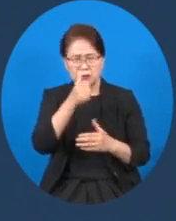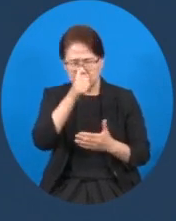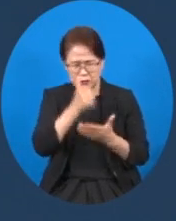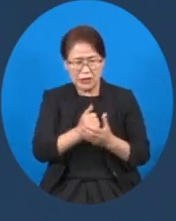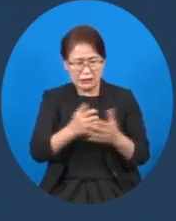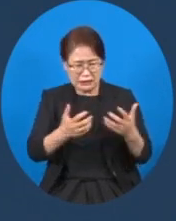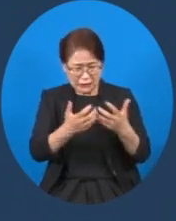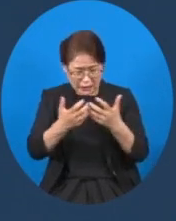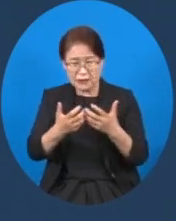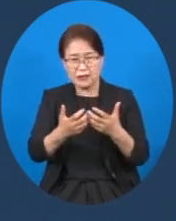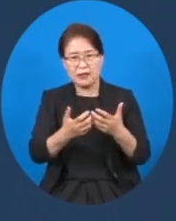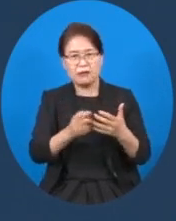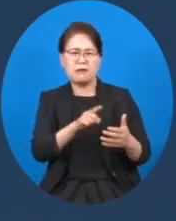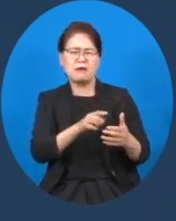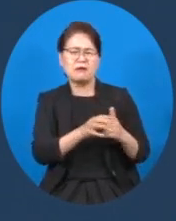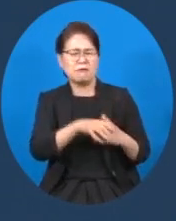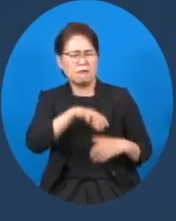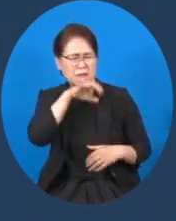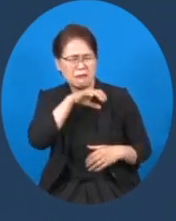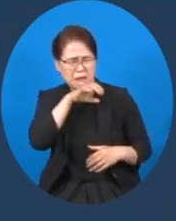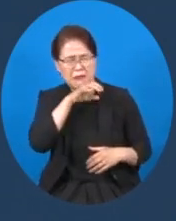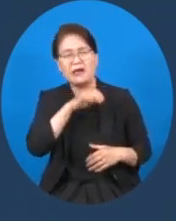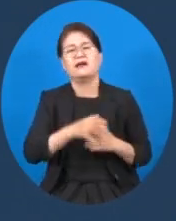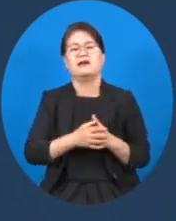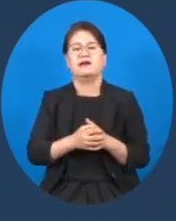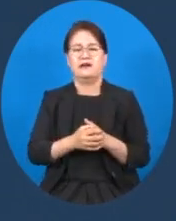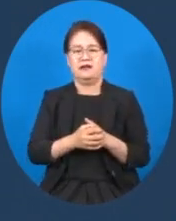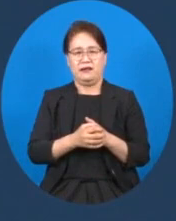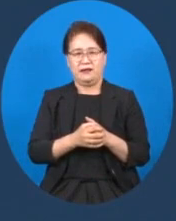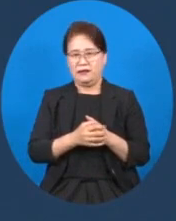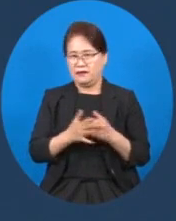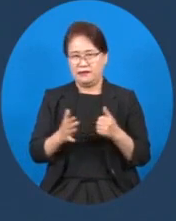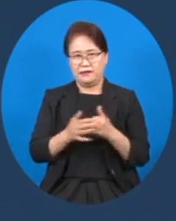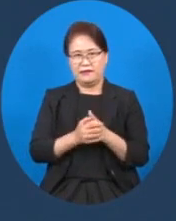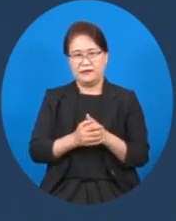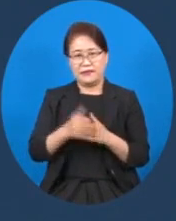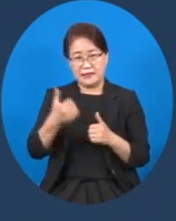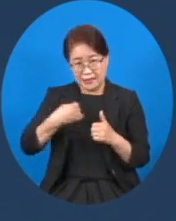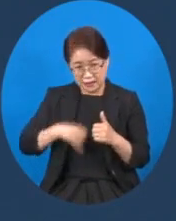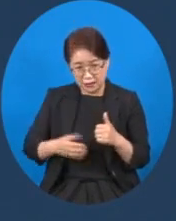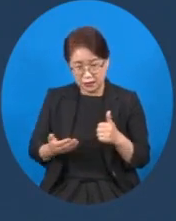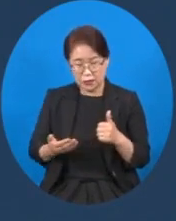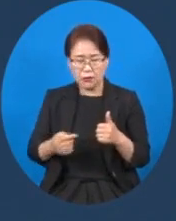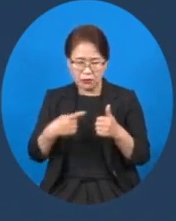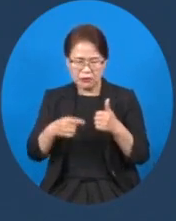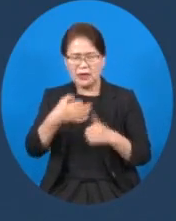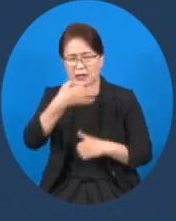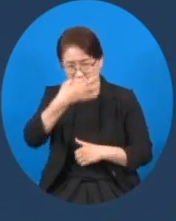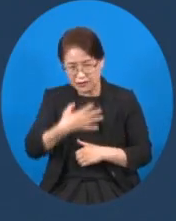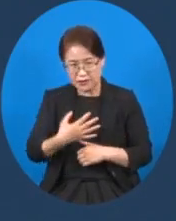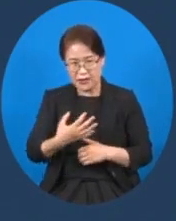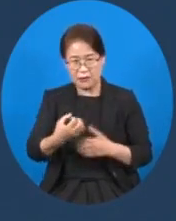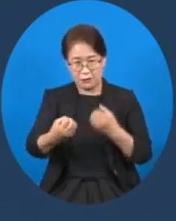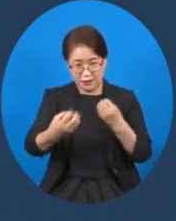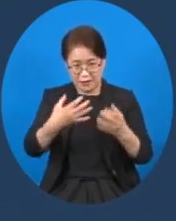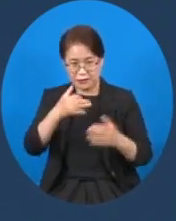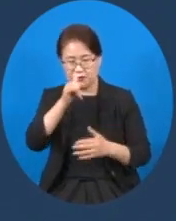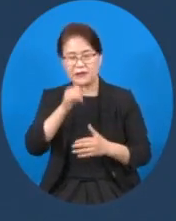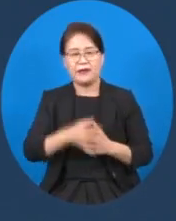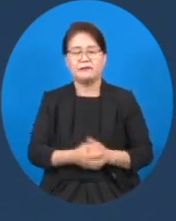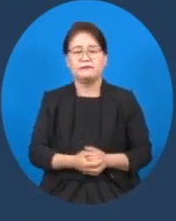세상의 이 타락한 문화가 장난이 아니라는 거예요. 그래서 자녀 교육하기가 힘들대요. 근데